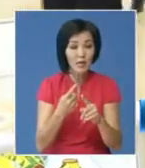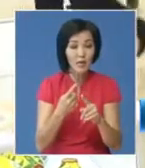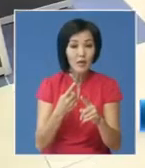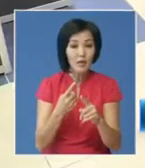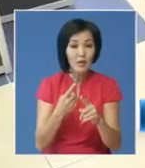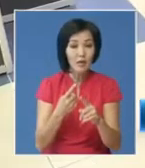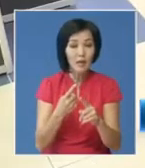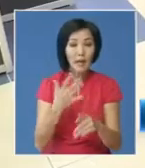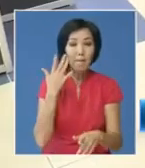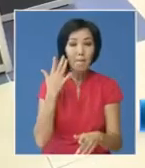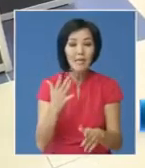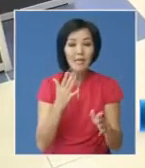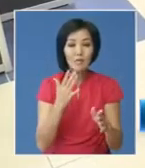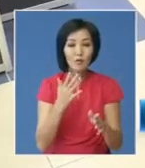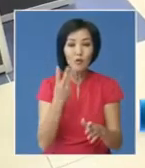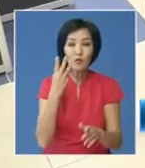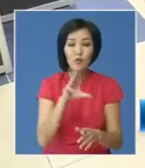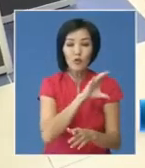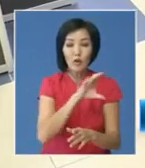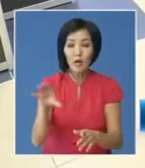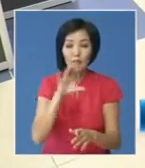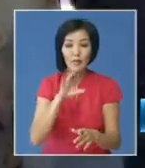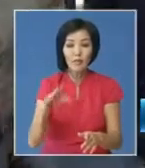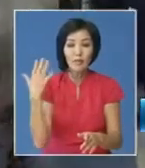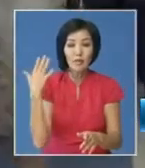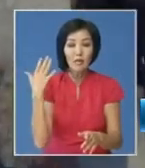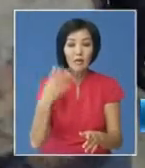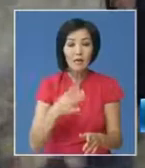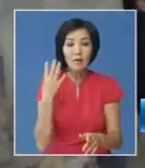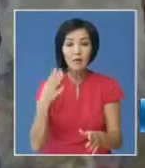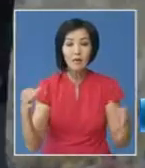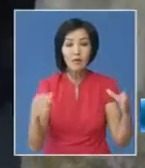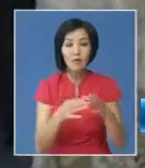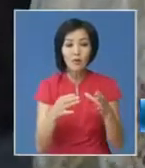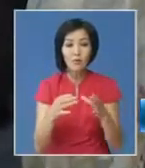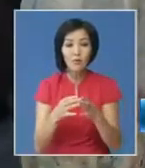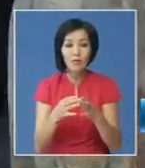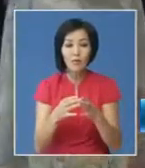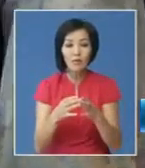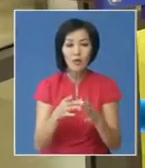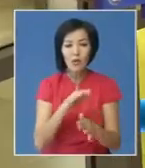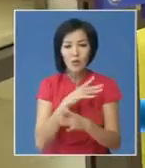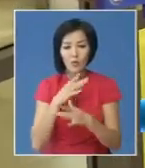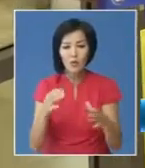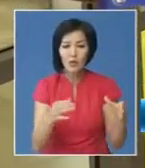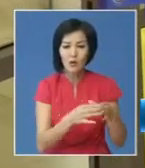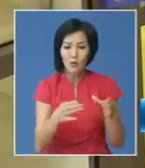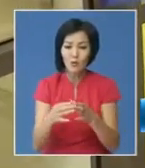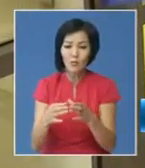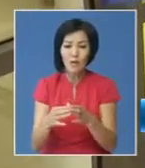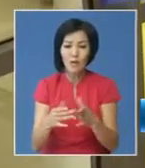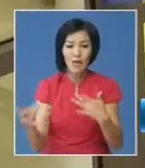3 қабатты алып нысан. 45 түрлі үйірме, 4 шеберхана, 8 зертхана, 3 көрме залы бар. Концерт,